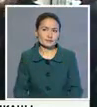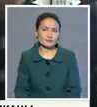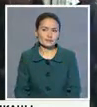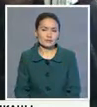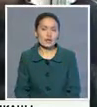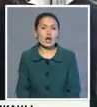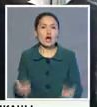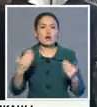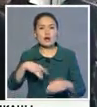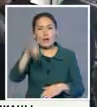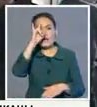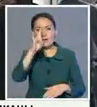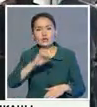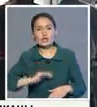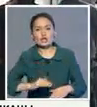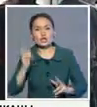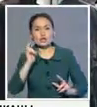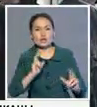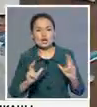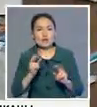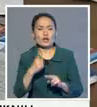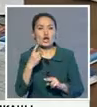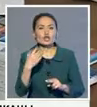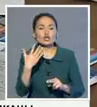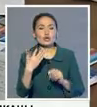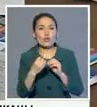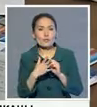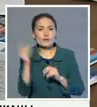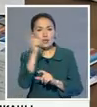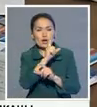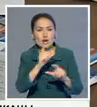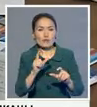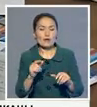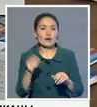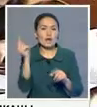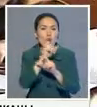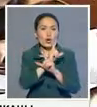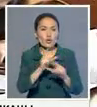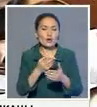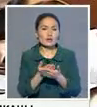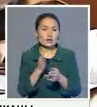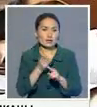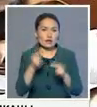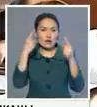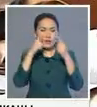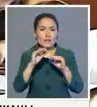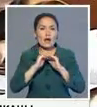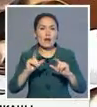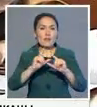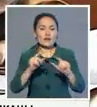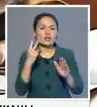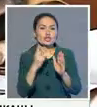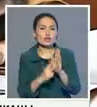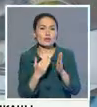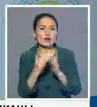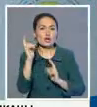дейміз. Бүгінде елімізде жекеменшік білім беру саласында 115 мектеп, 349 колледж бен лицей, 367 балабақша